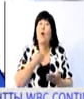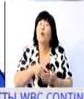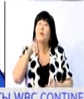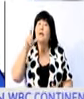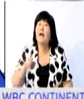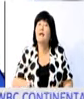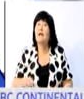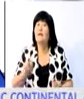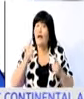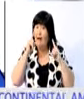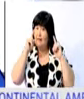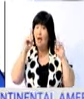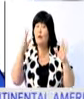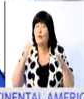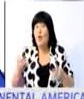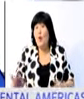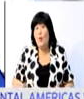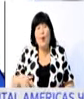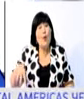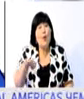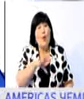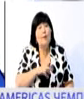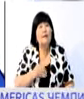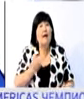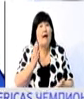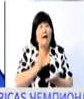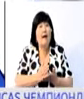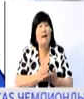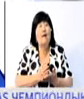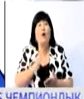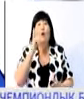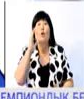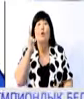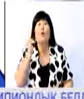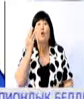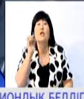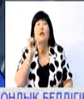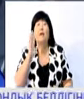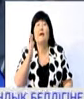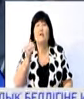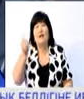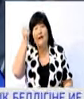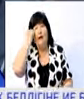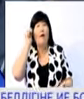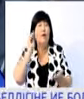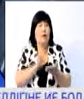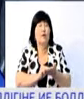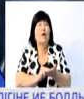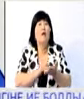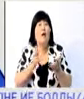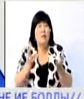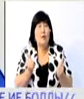азаматы атануымыз өңірімізде қалған Көшербаев қолтаңбасының қоғамдық